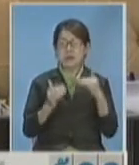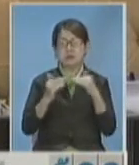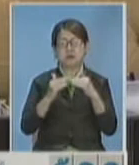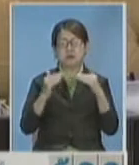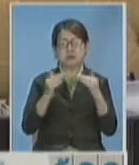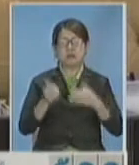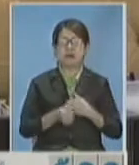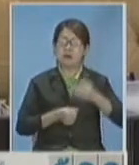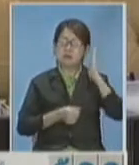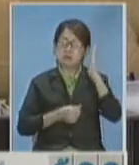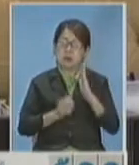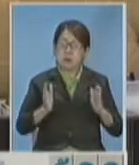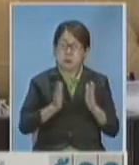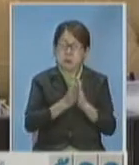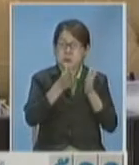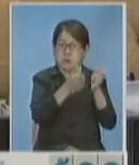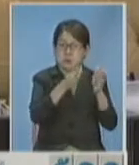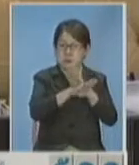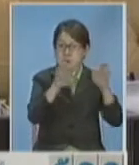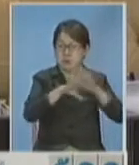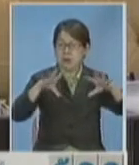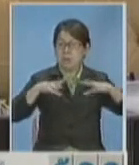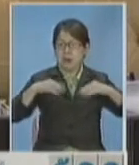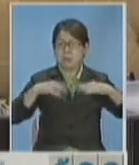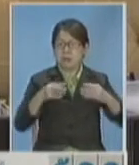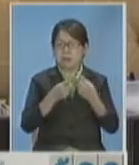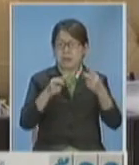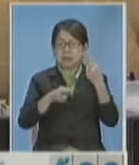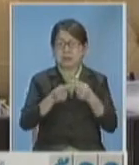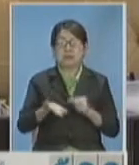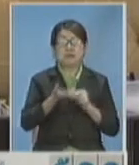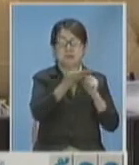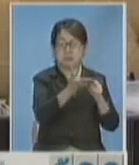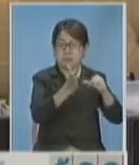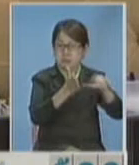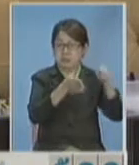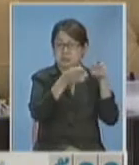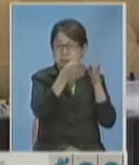ขั้นอภิปรายไม่ไว้วางใจโดยที่ไม่ยื่นถอดถอนอีกต่างหาก